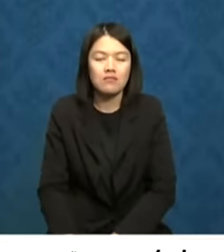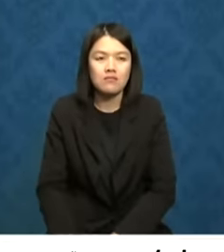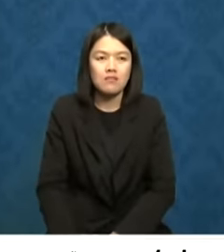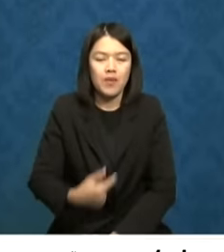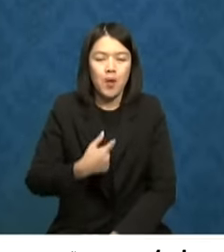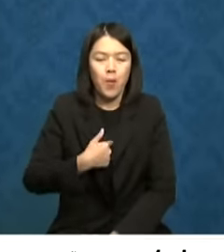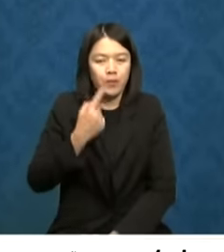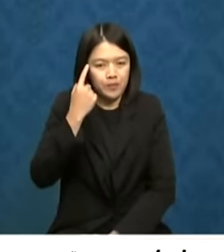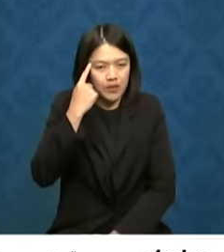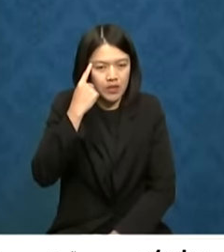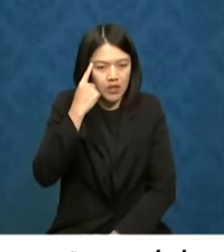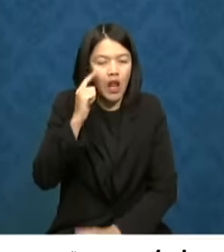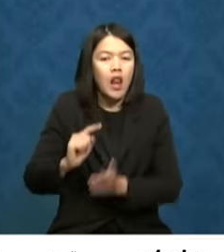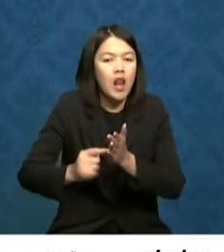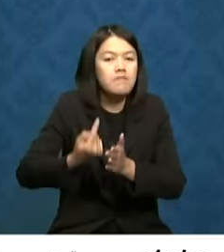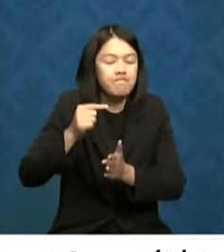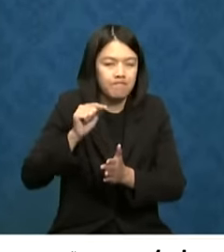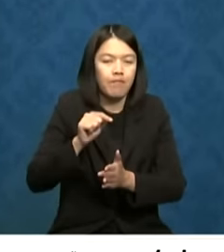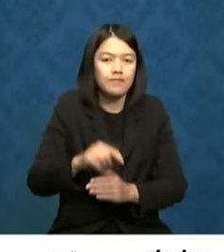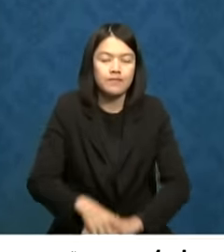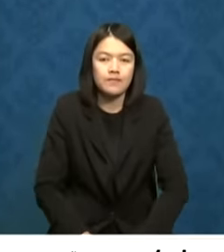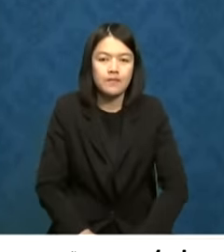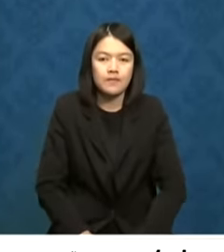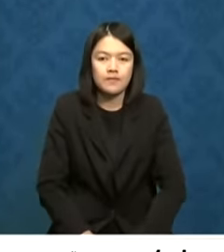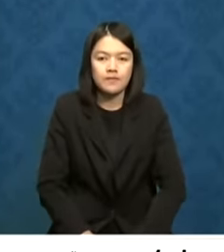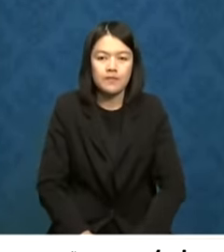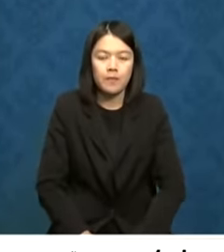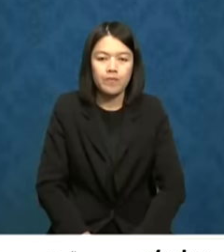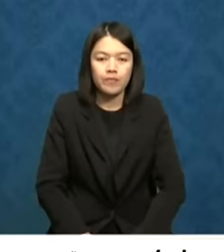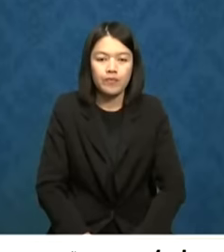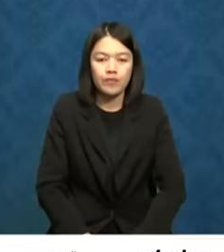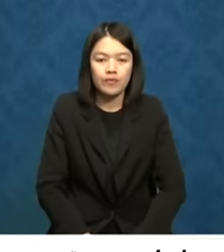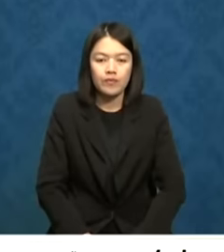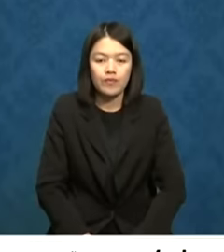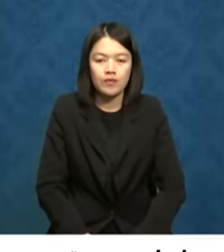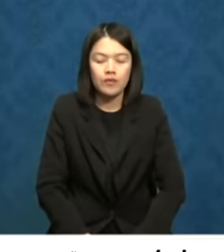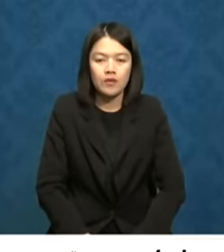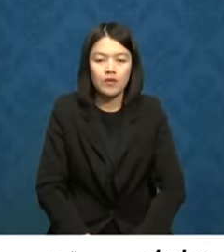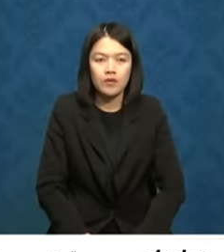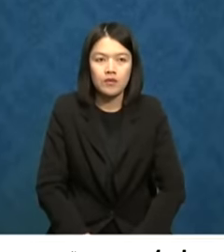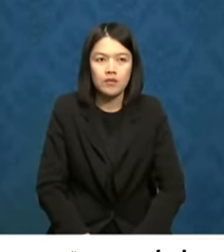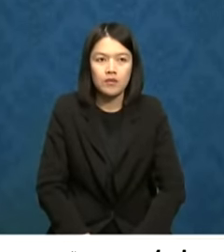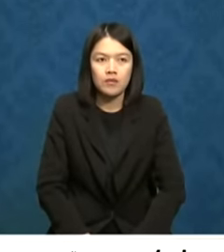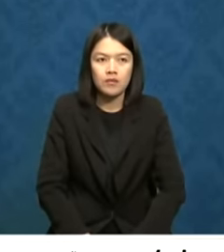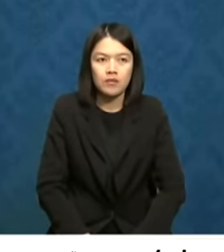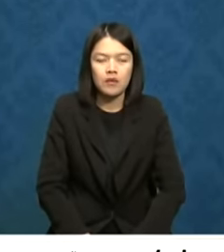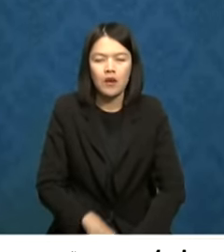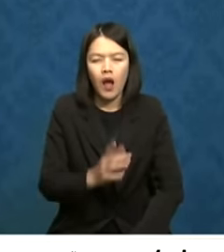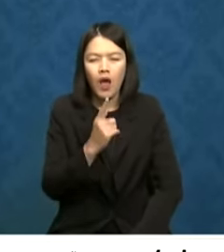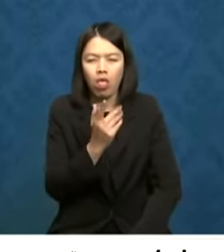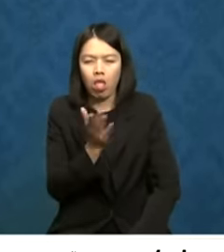ซึ่งผมถือว่าเป็นจุดเริ่มต้นของการส่วนเหย่อน